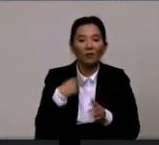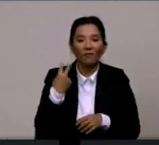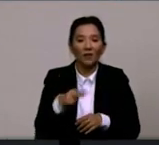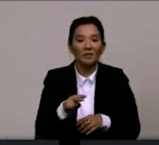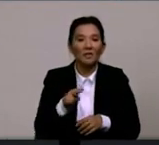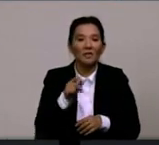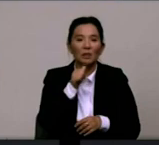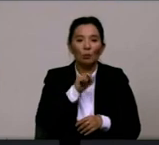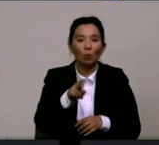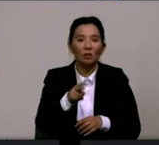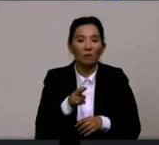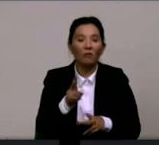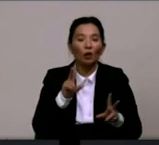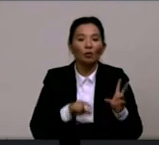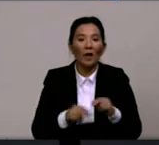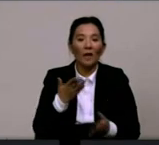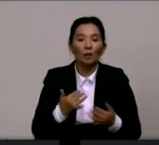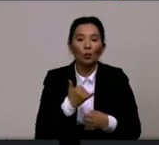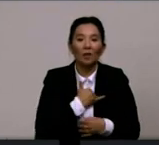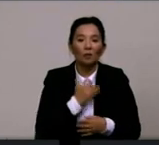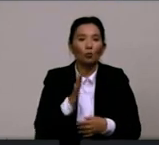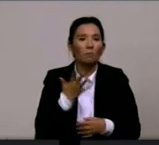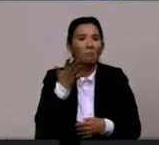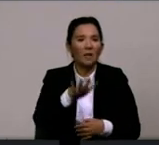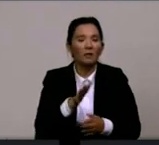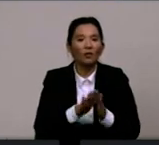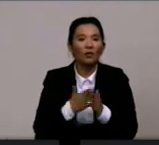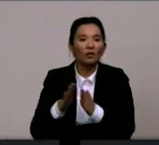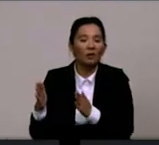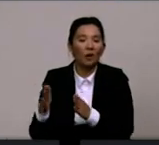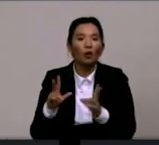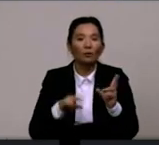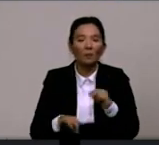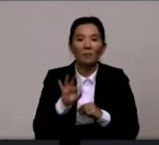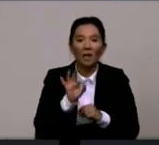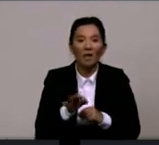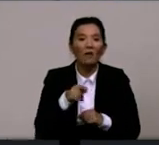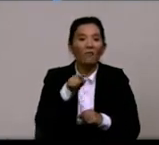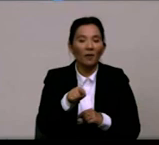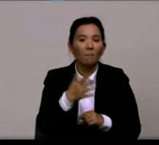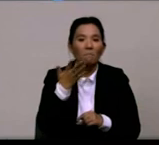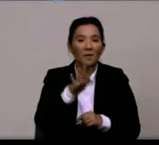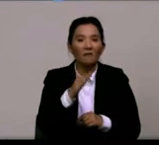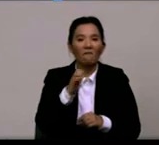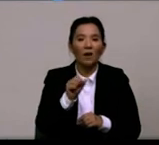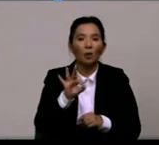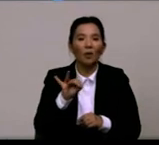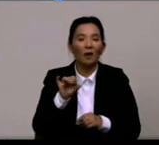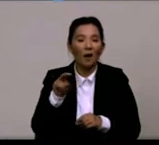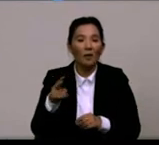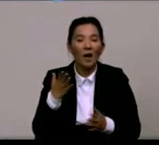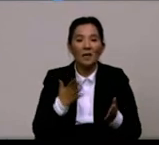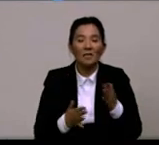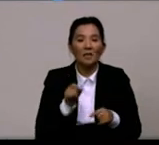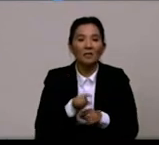720 способов. А если бы у нас было там 5 книг? Правильно, было бы 5 факториал. А если